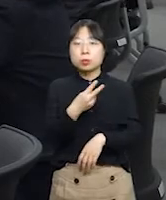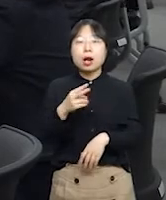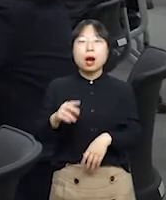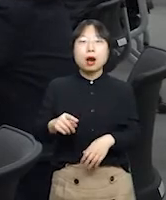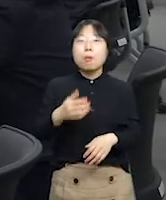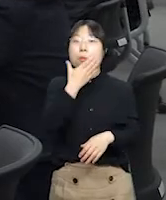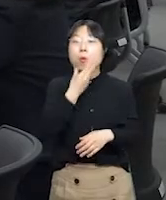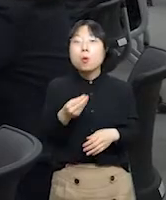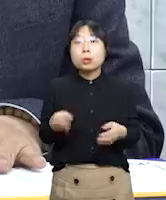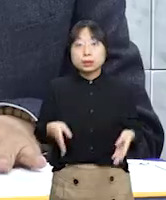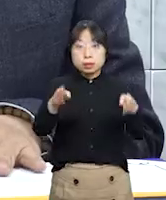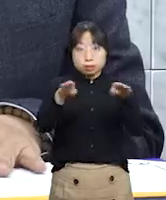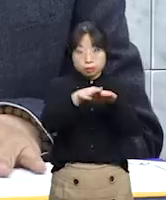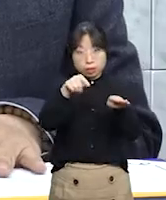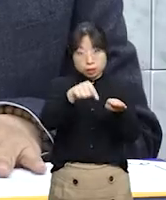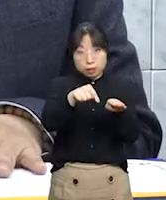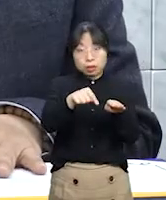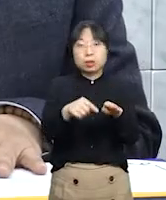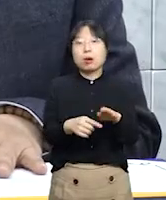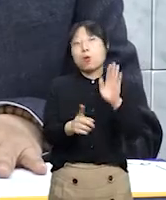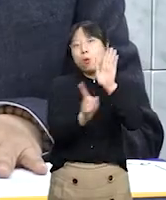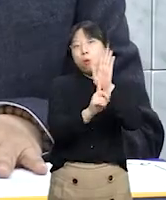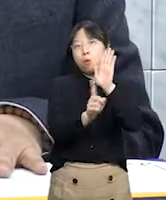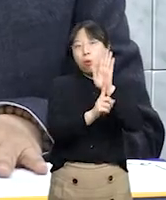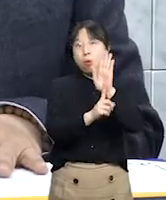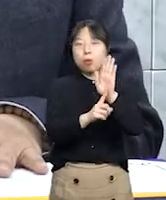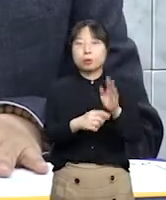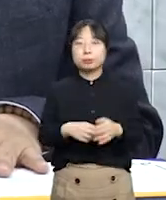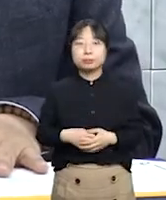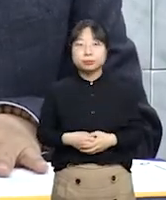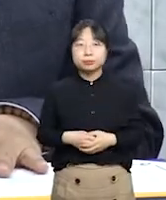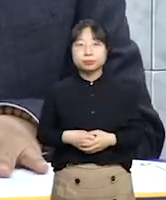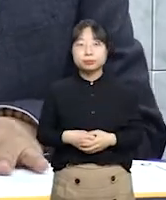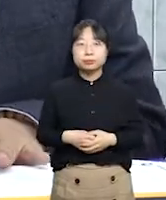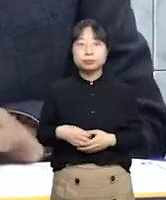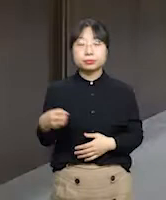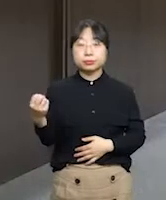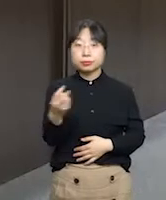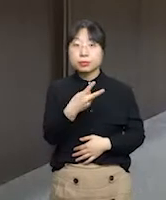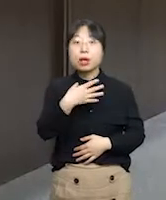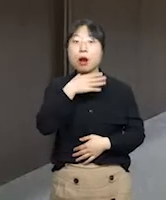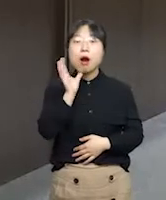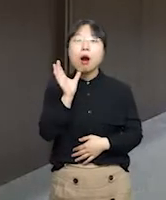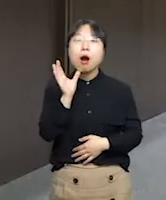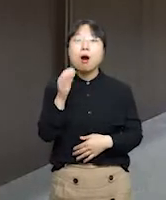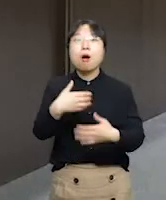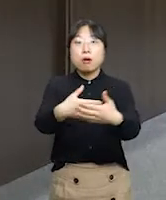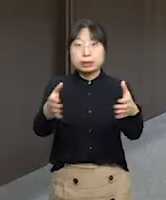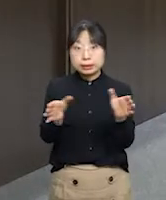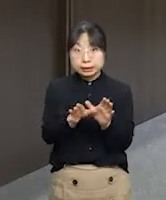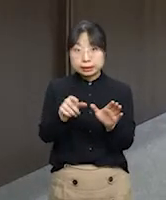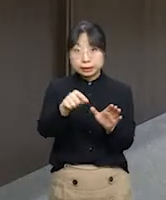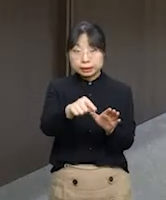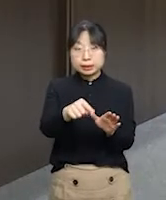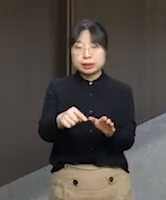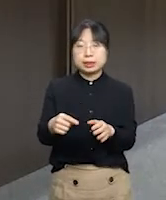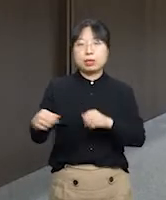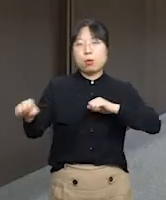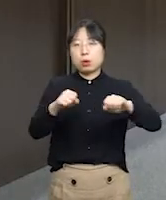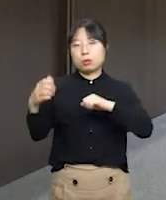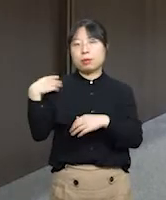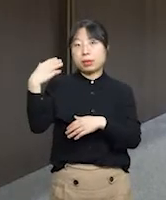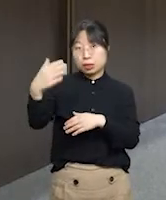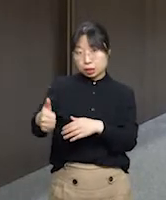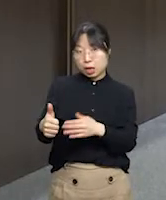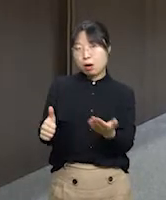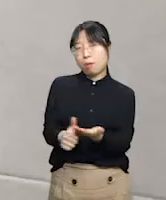아름채 노인복지관은 여가 프로그램 이용자 모집 및 프로그램 운영 지원, 의왕 시니어 클럽은 시니어 액티브 매니저 모집